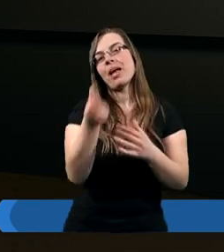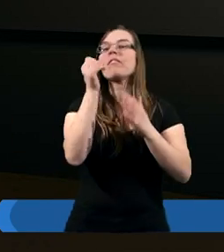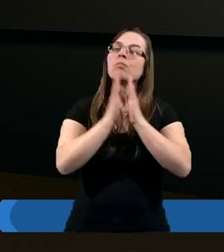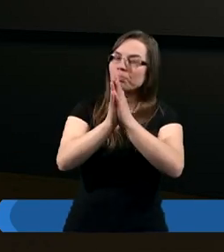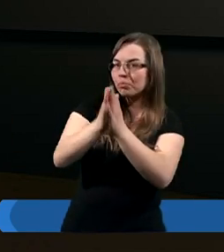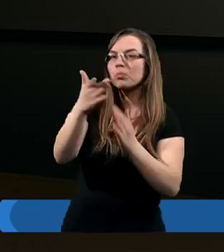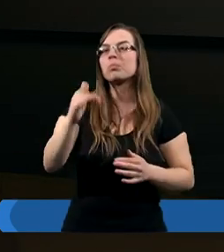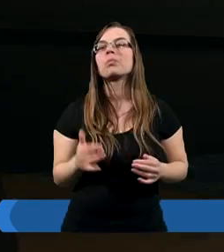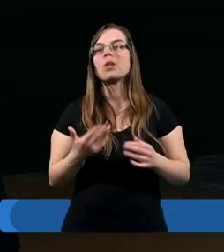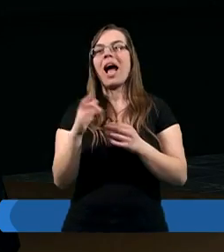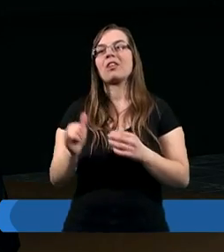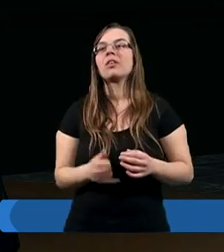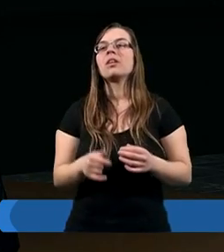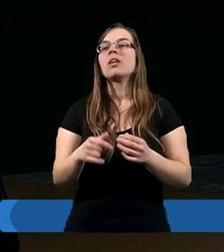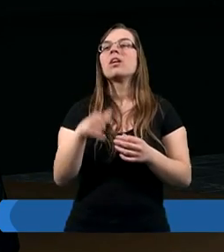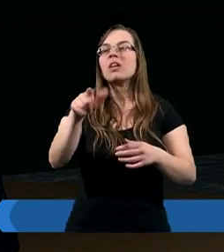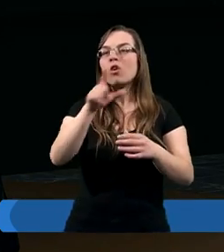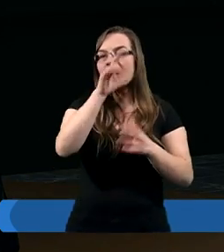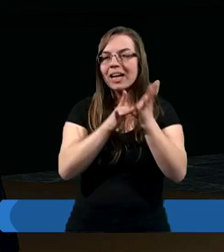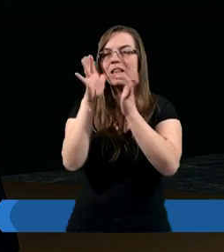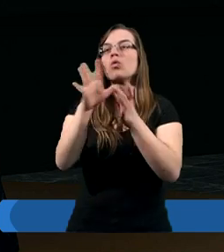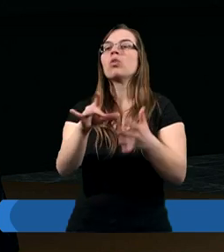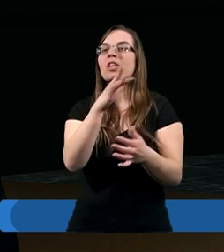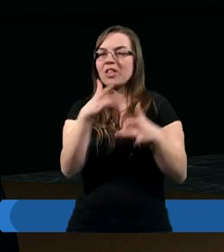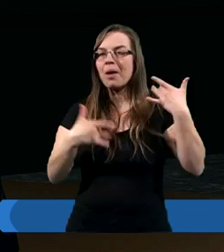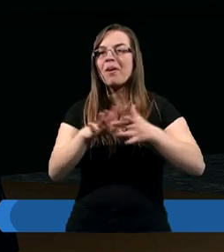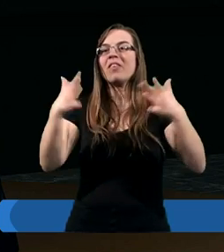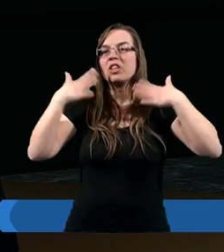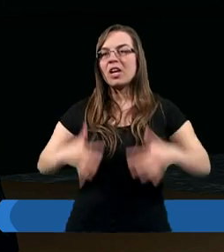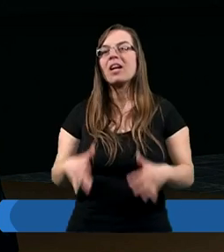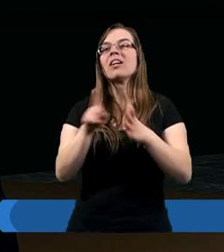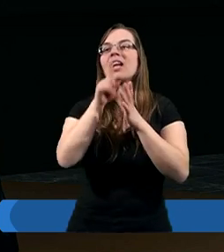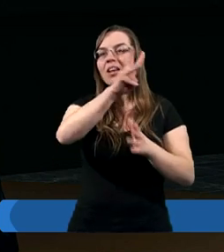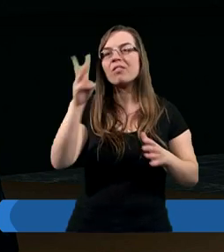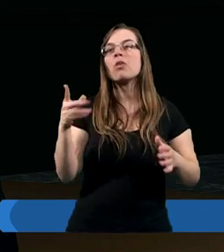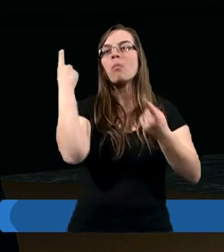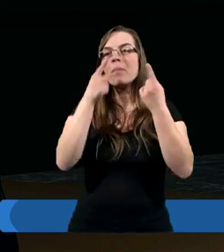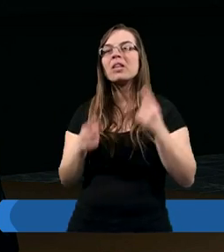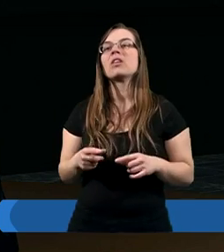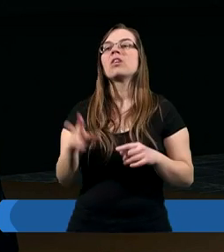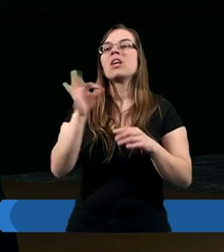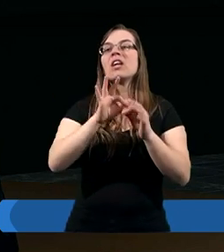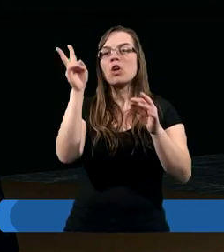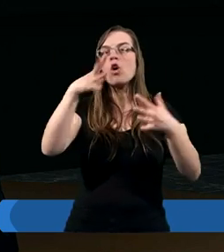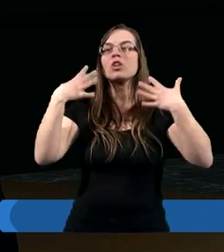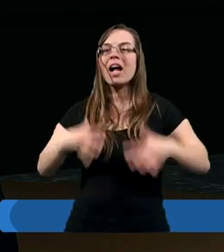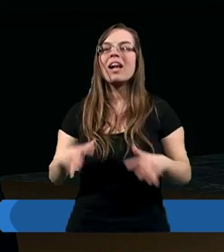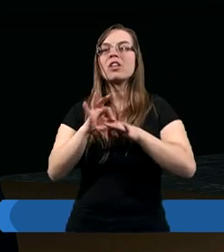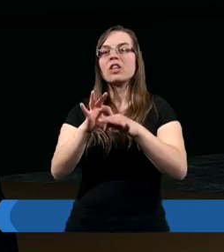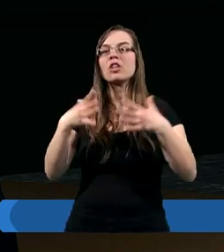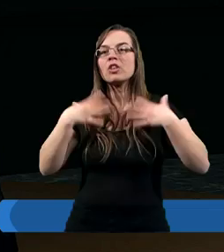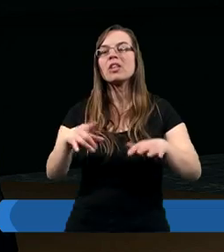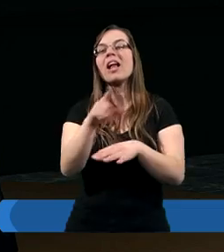pierwszego. Proszę, Andrzeju. Ponieważ więc Chrystus cierpiał w ciele, uzbrójcie się też i wy tą myślą, gdyż kto cieleśnie